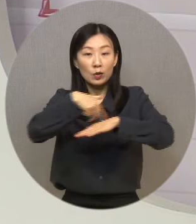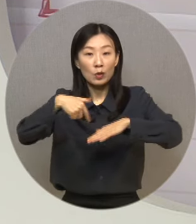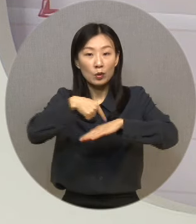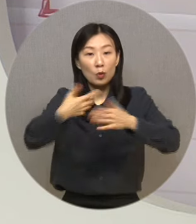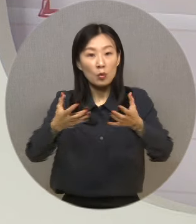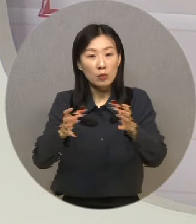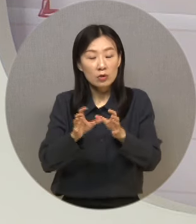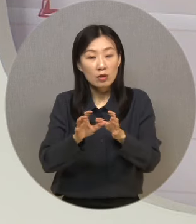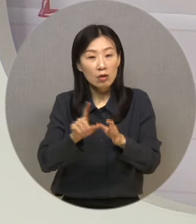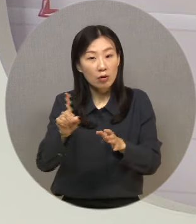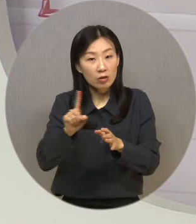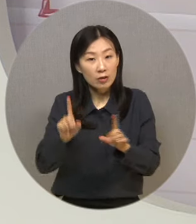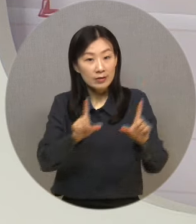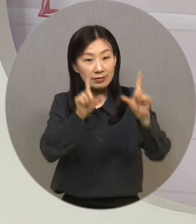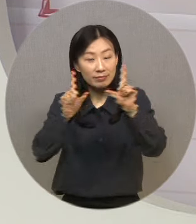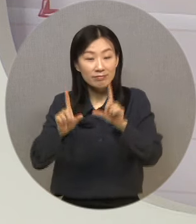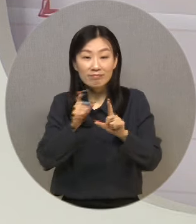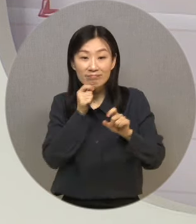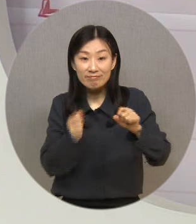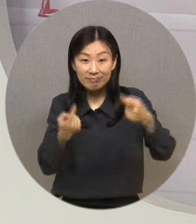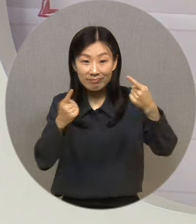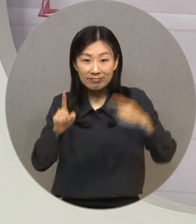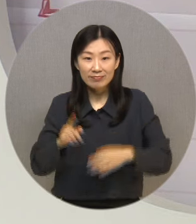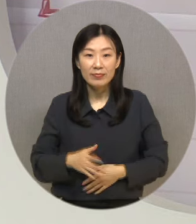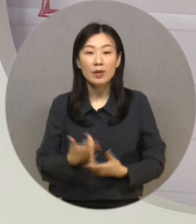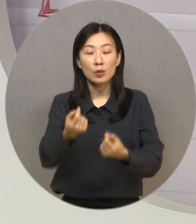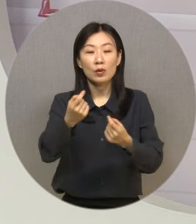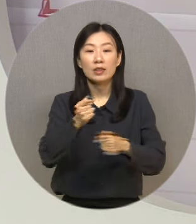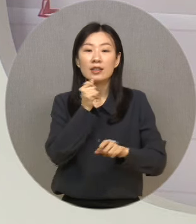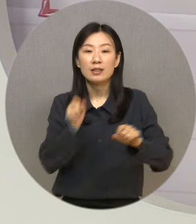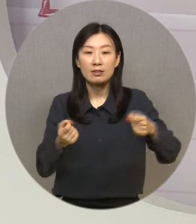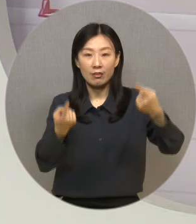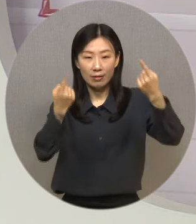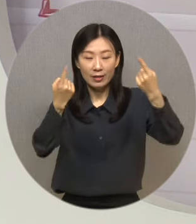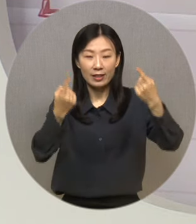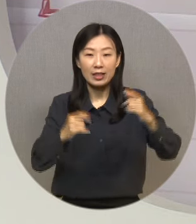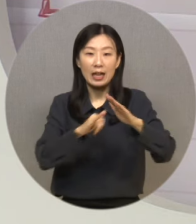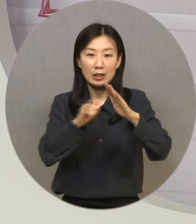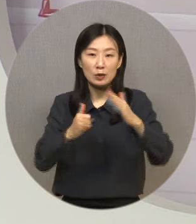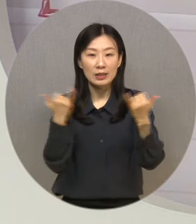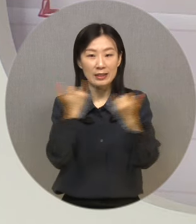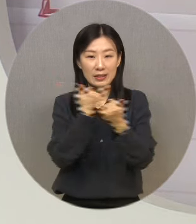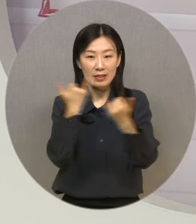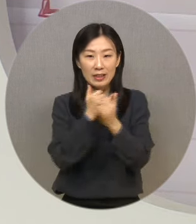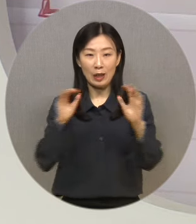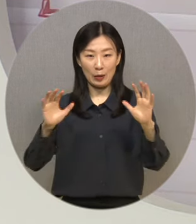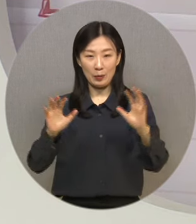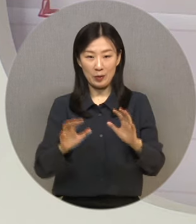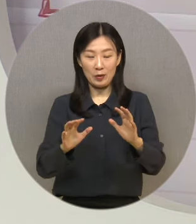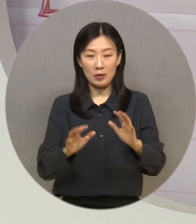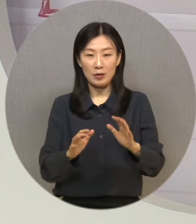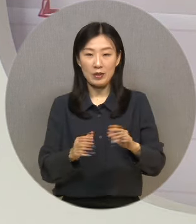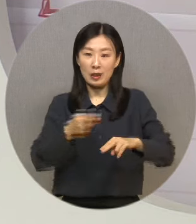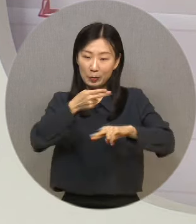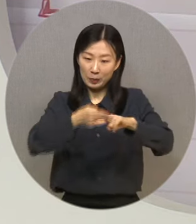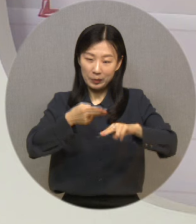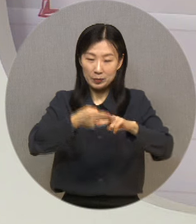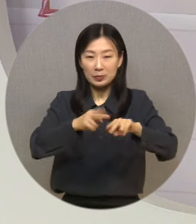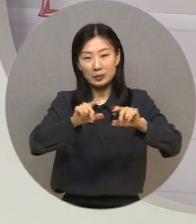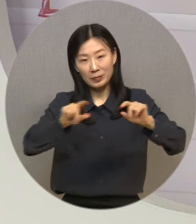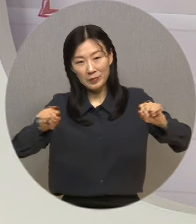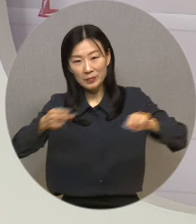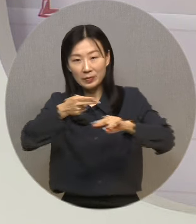똑같이 저 설 전날에 가족분들이랑 친척분들이랑 같이 옹기종기 모여서 음식 만들고 즐기고